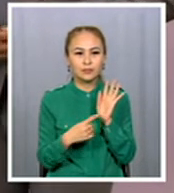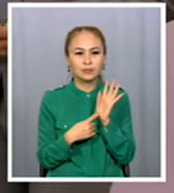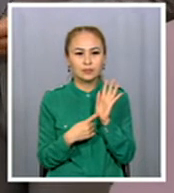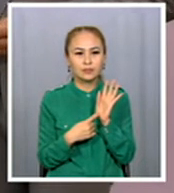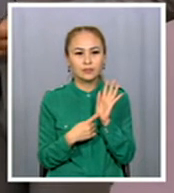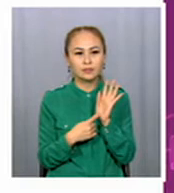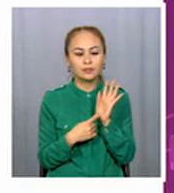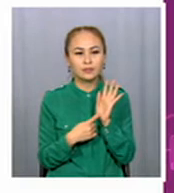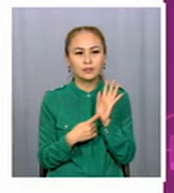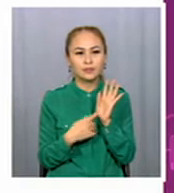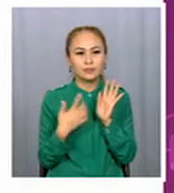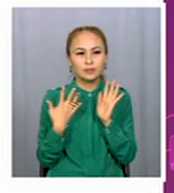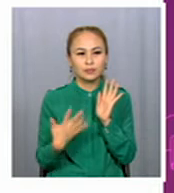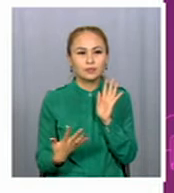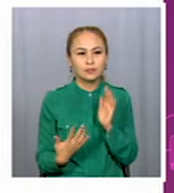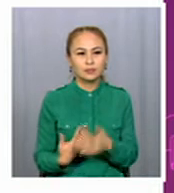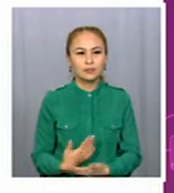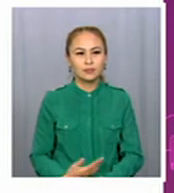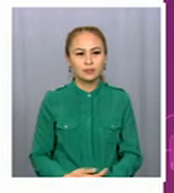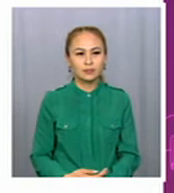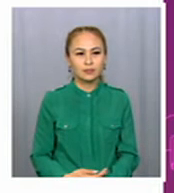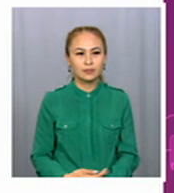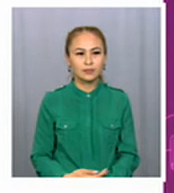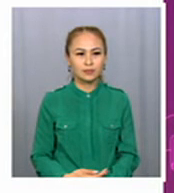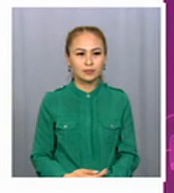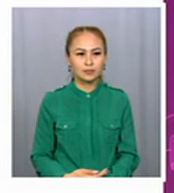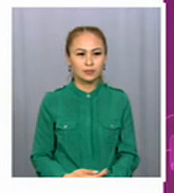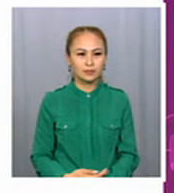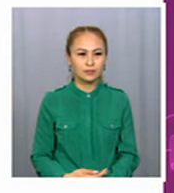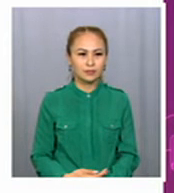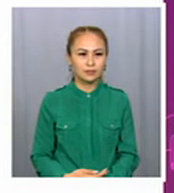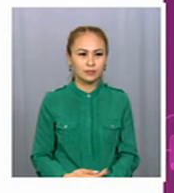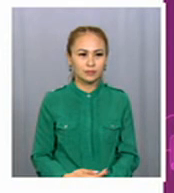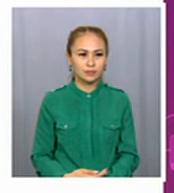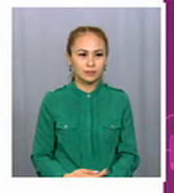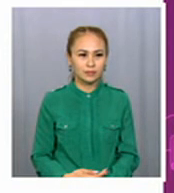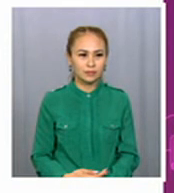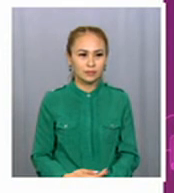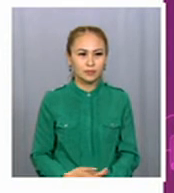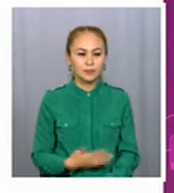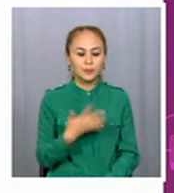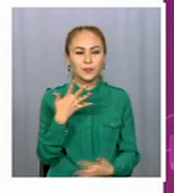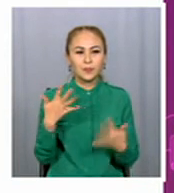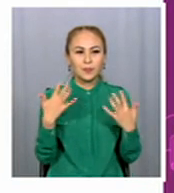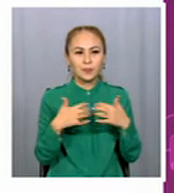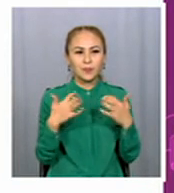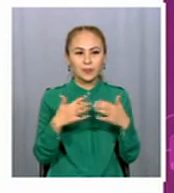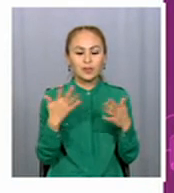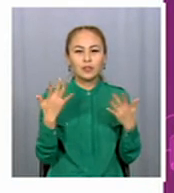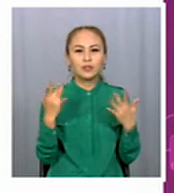есептейік. Балалар, 6 санның құрамында 5 саны неше рет кездеседі?